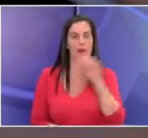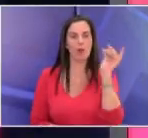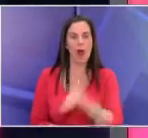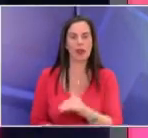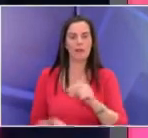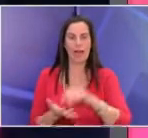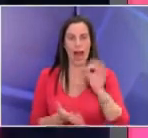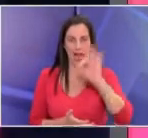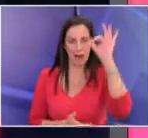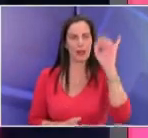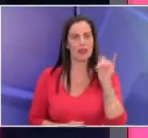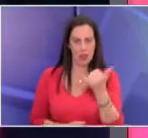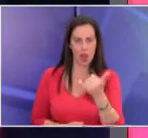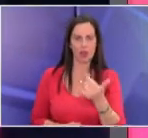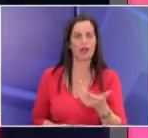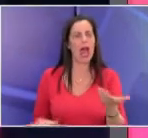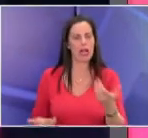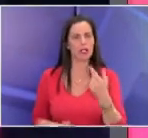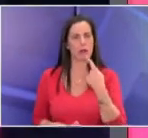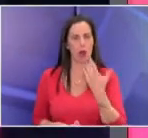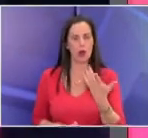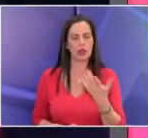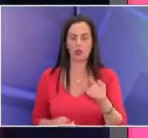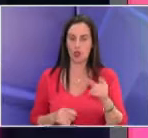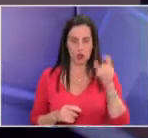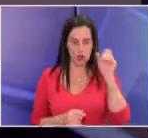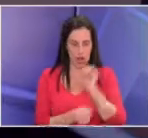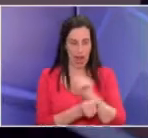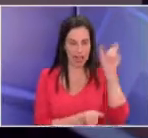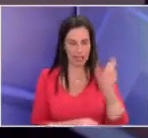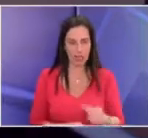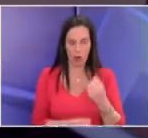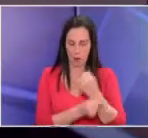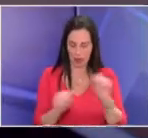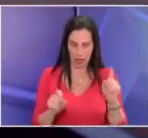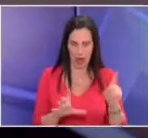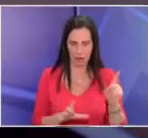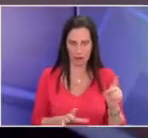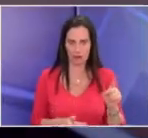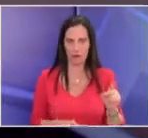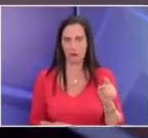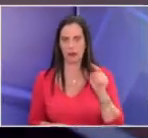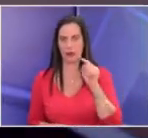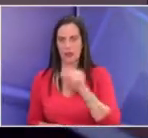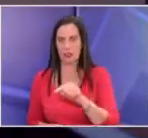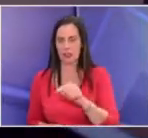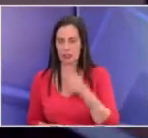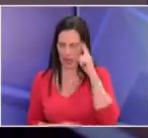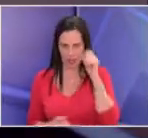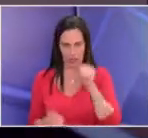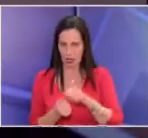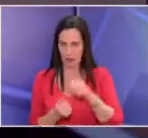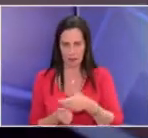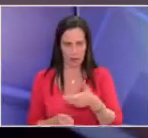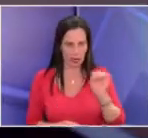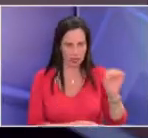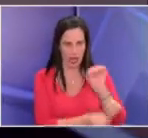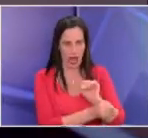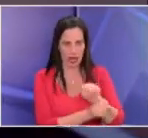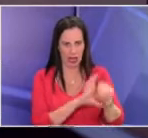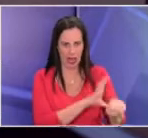כדורגל. זה כאילו, את יודעת, הפרפרזה. אסיר עשה עבירה. נכנס למתקן כליאה. אנחנו יודעים שאנשים לא